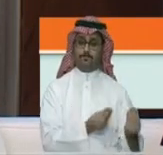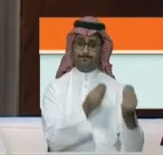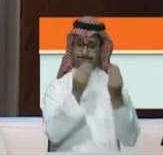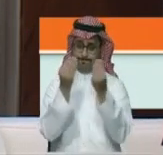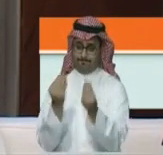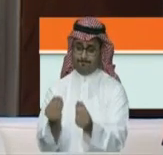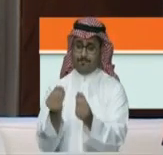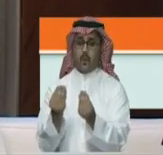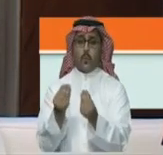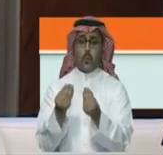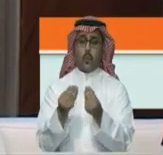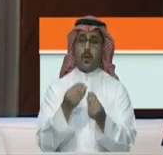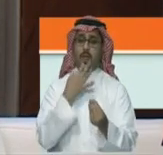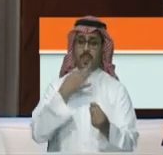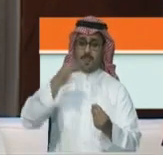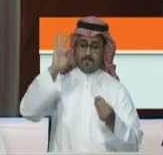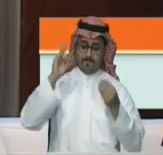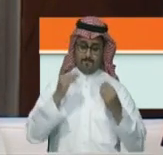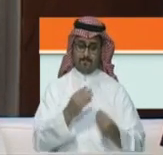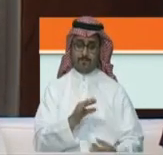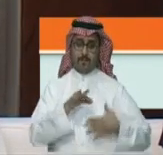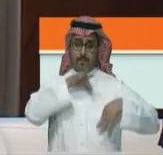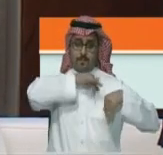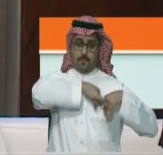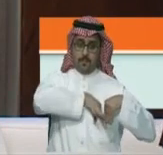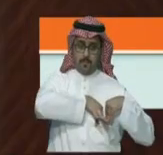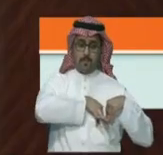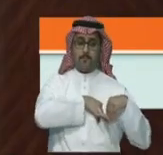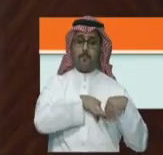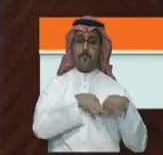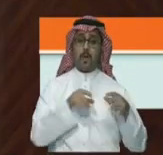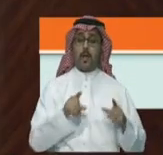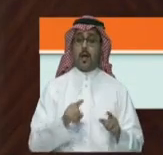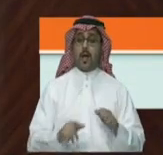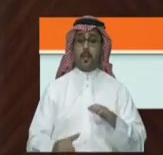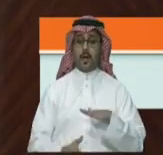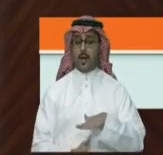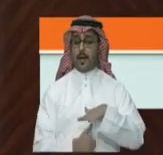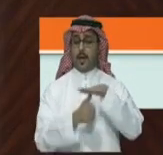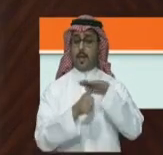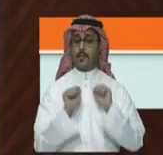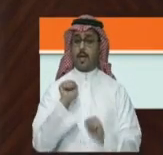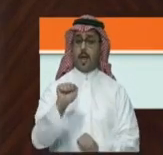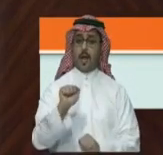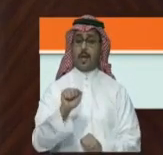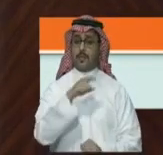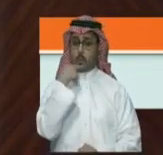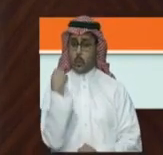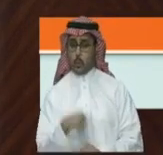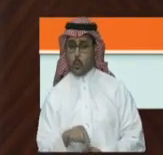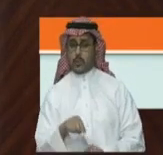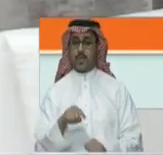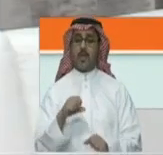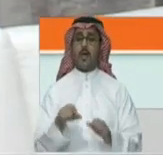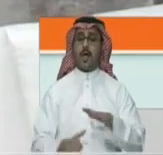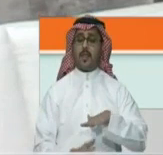العزيز ولي العهد نائب رئيس مجلس الوزراء وزير الدفاع اليوم قلد الرئيس التنفيذي لصندوق الاستثمار الروسي المباشر